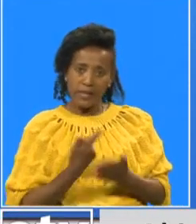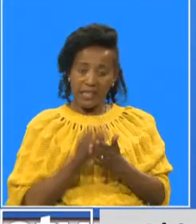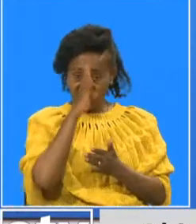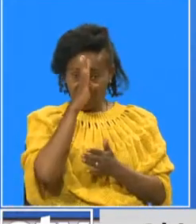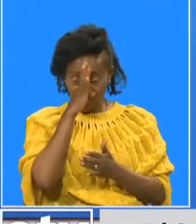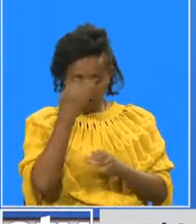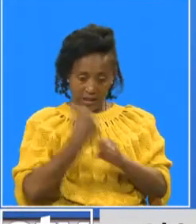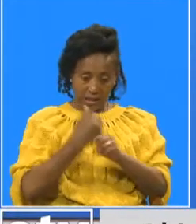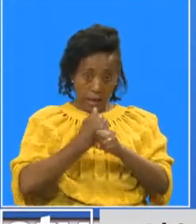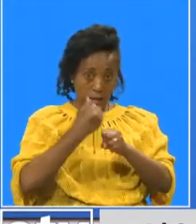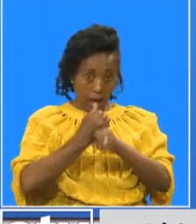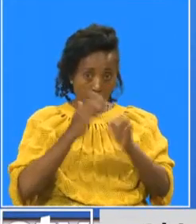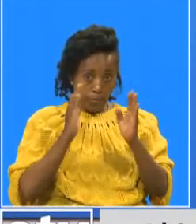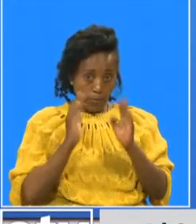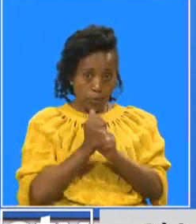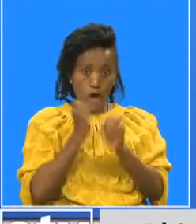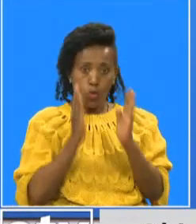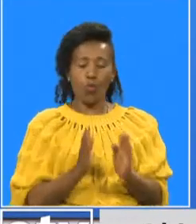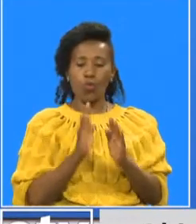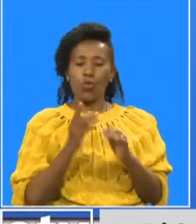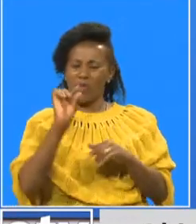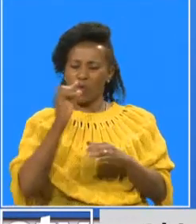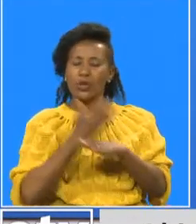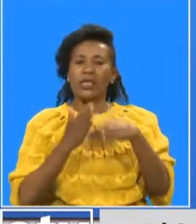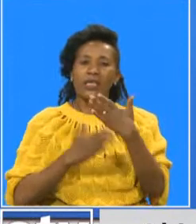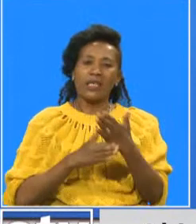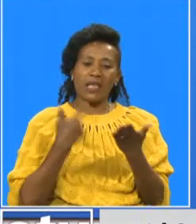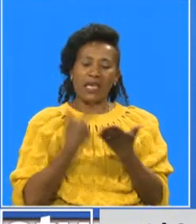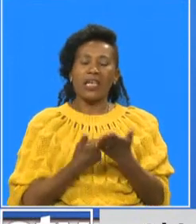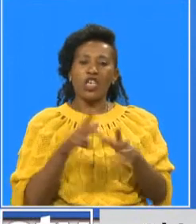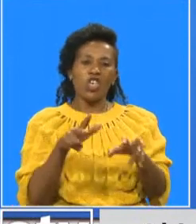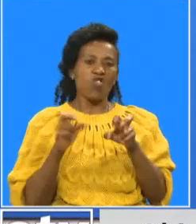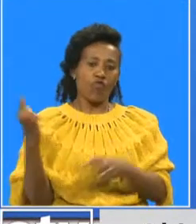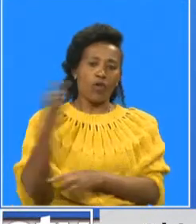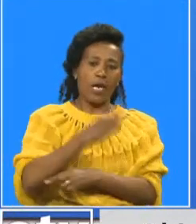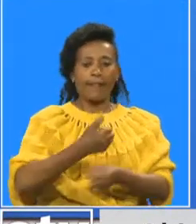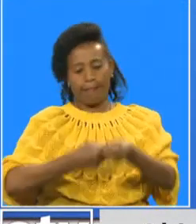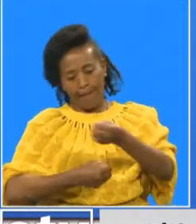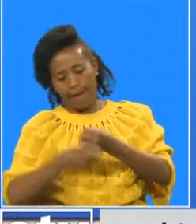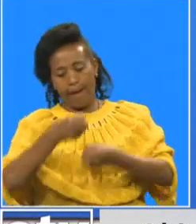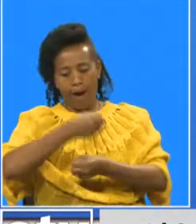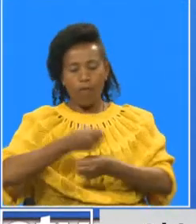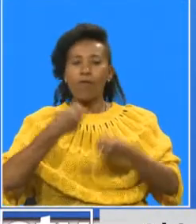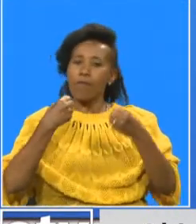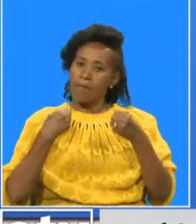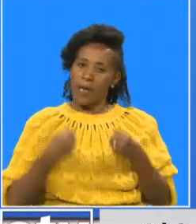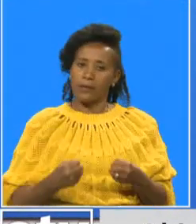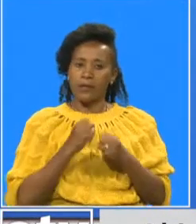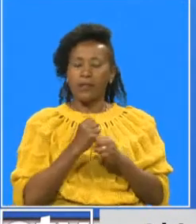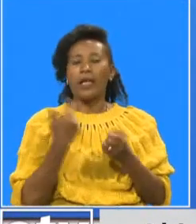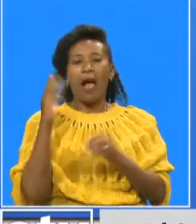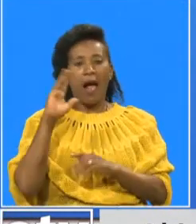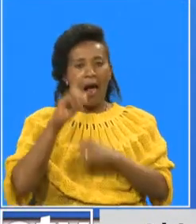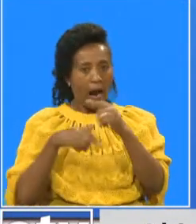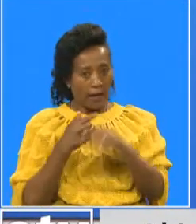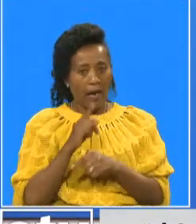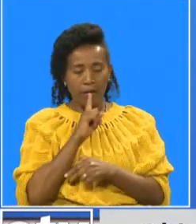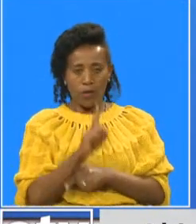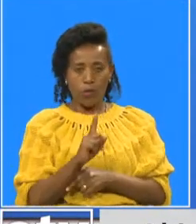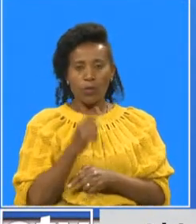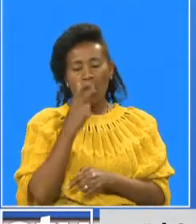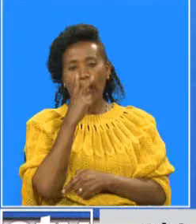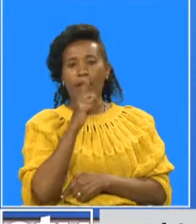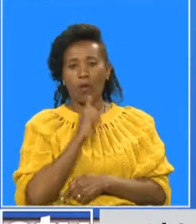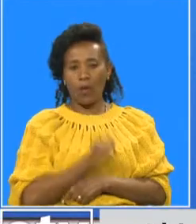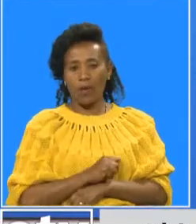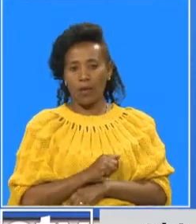ስራ የሚሰሩ ከሆነ በተወሰነ ደረጃ ይህንን ክፉ ቀን ተደጋግፎ ለማለፍ የሚያስችል አይነት አካሄድ ነው ብለን